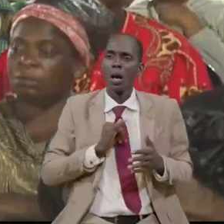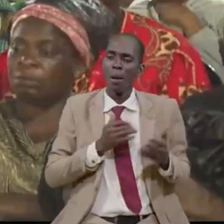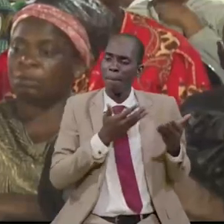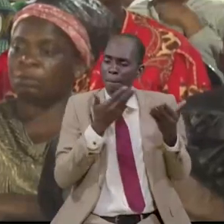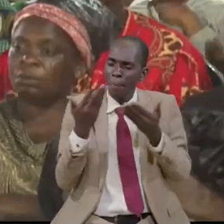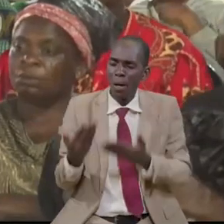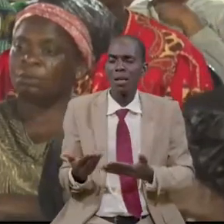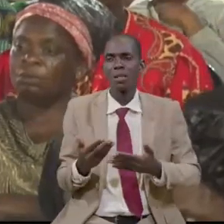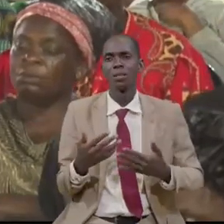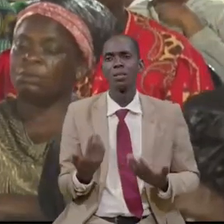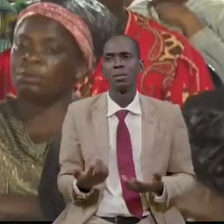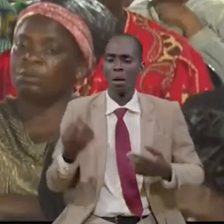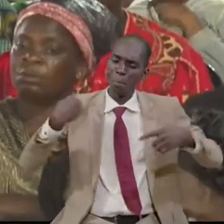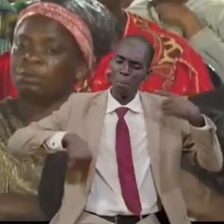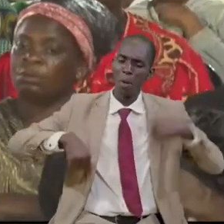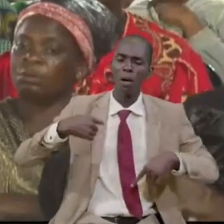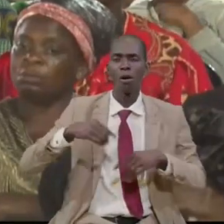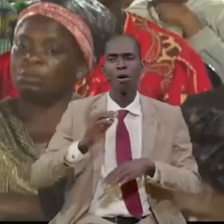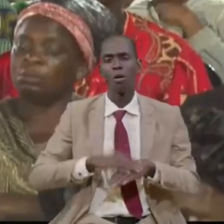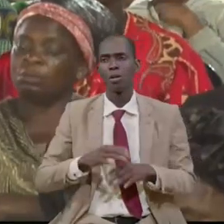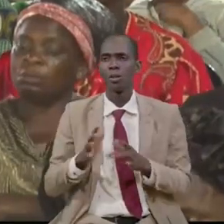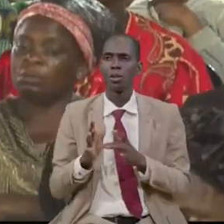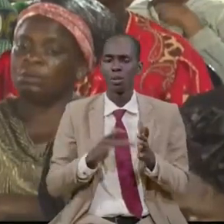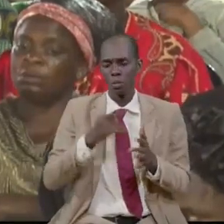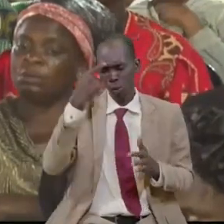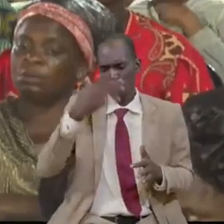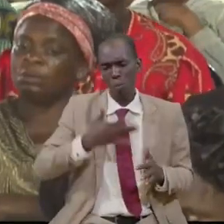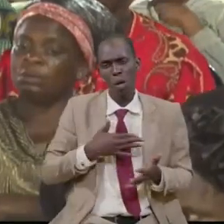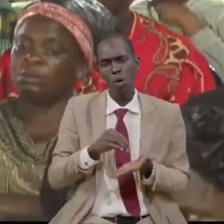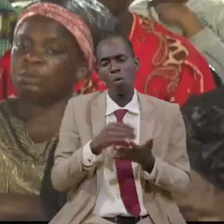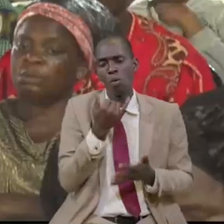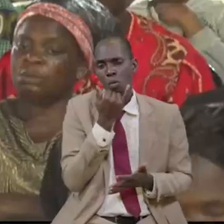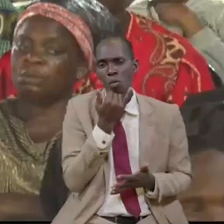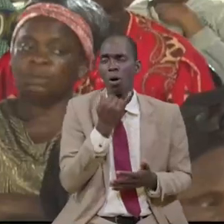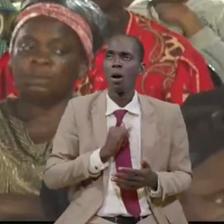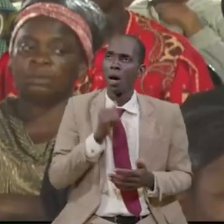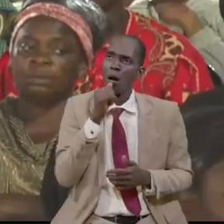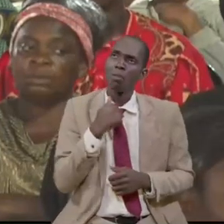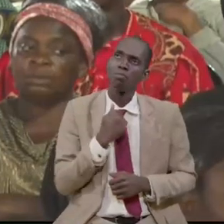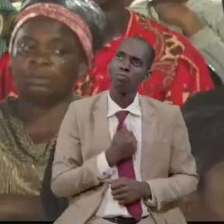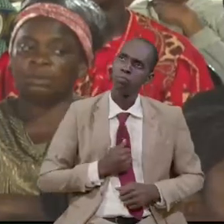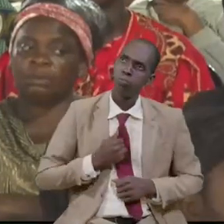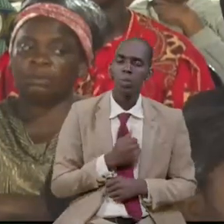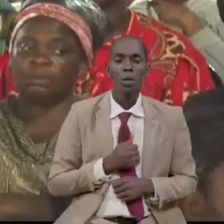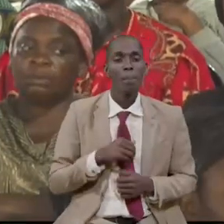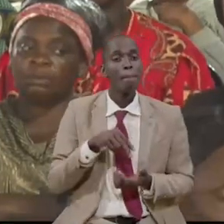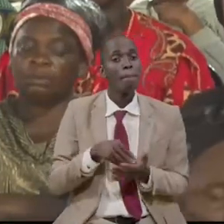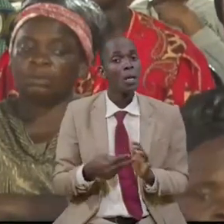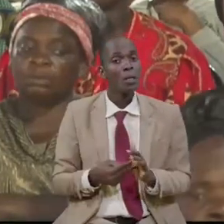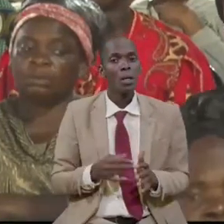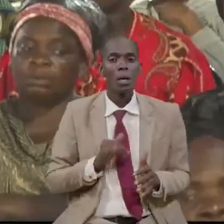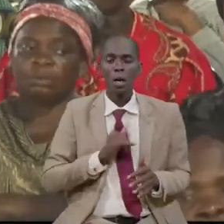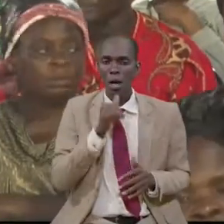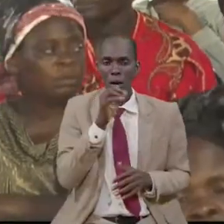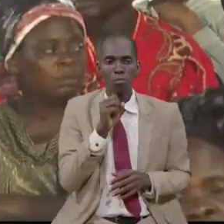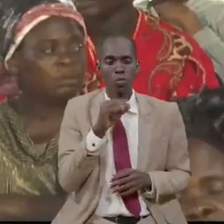frappes et les fouets, les fouettements sur le corps de Jésus. Je suis désolé, vraiment, je suis très